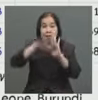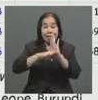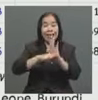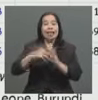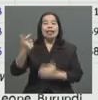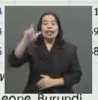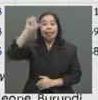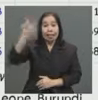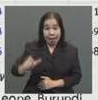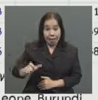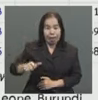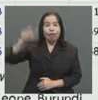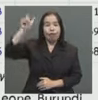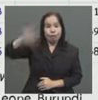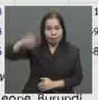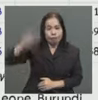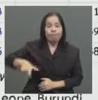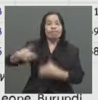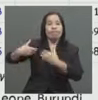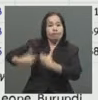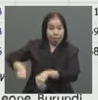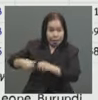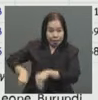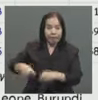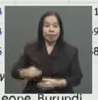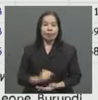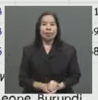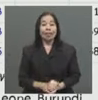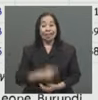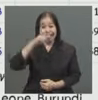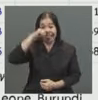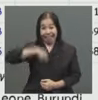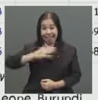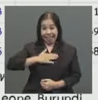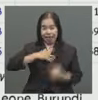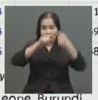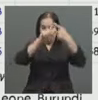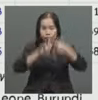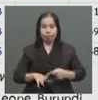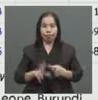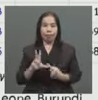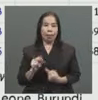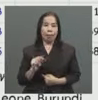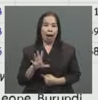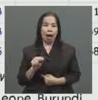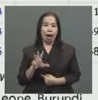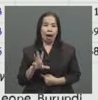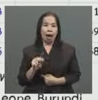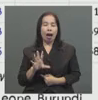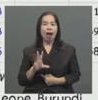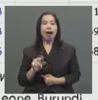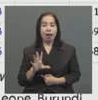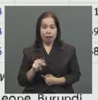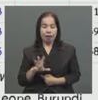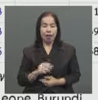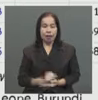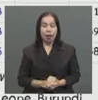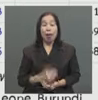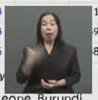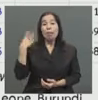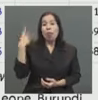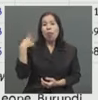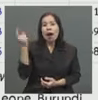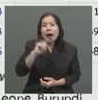นฝรั่งเศสนะครับของไทยเราอยู่ที่อันดับ35ตัวเลขของเมื่อวานนี้